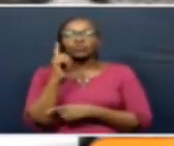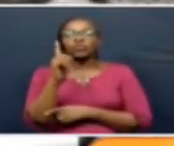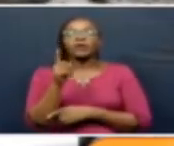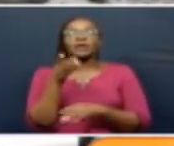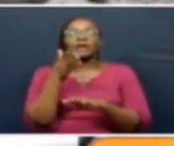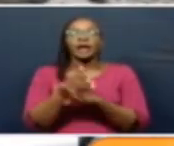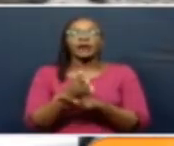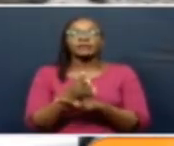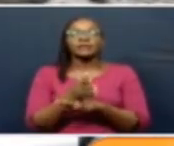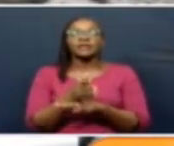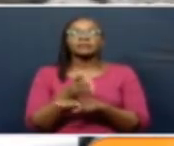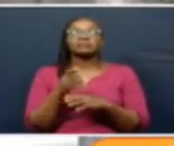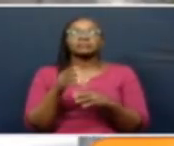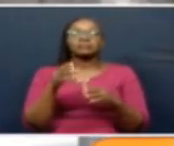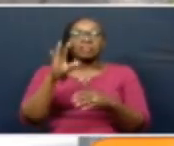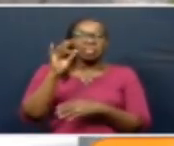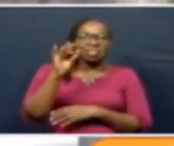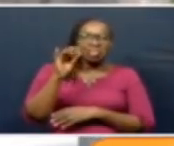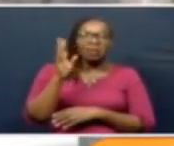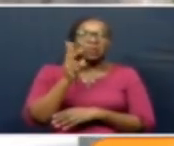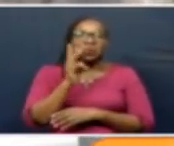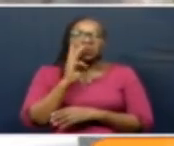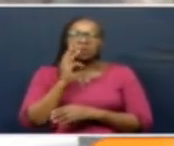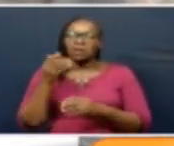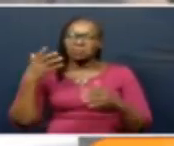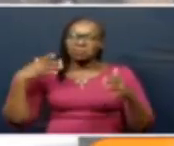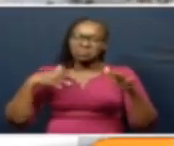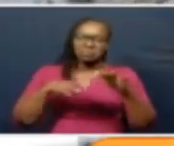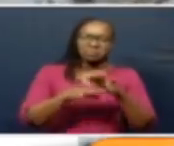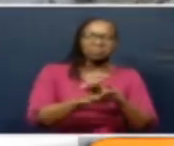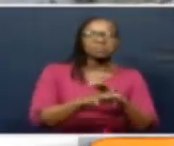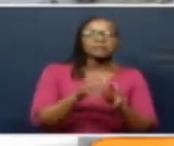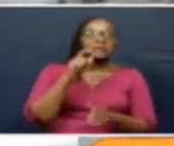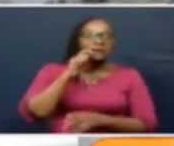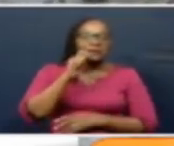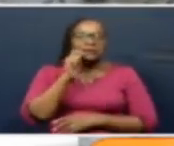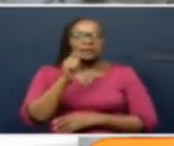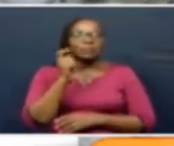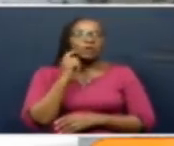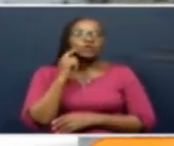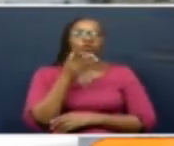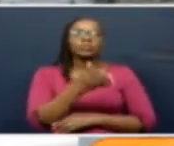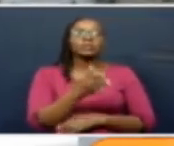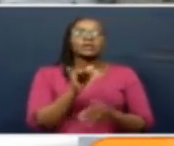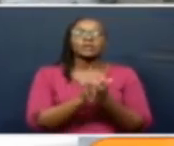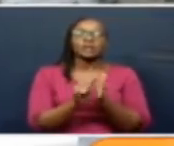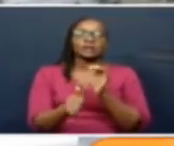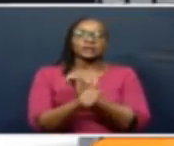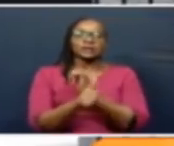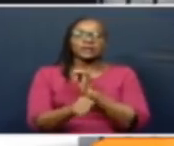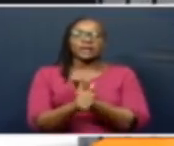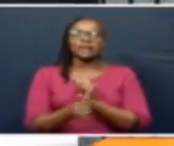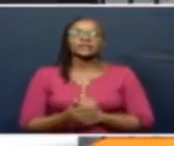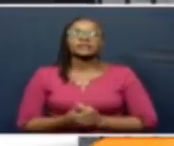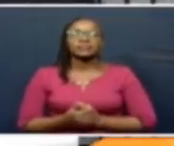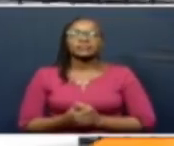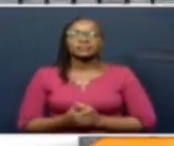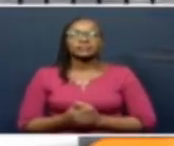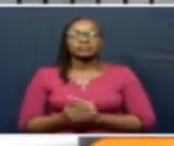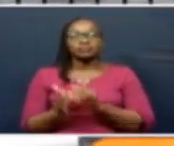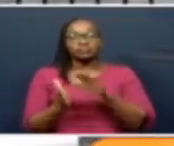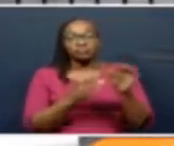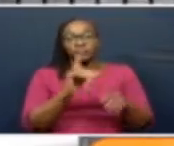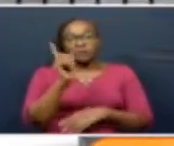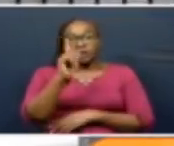kumimina takataka na matope katika kichinjio hicho, jambo ambalo ni hatari kwa afya. Na hapa jijini